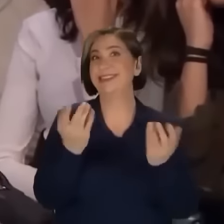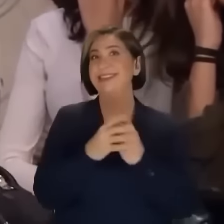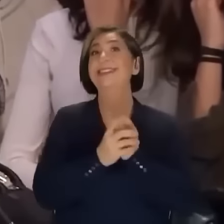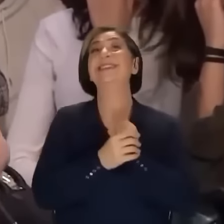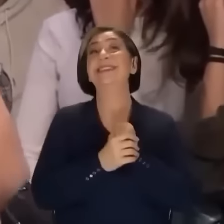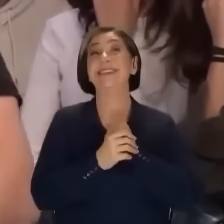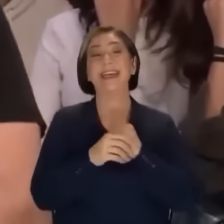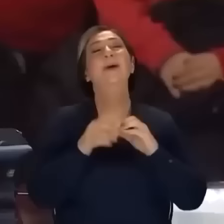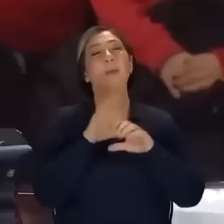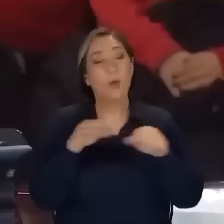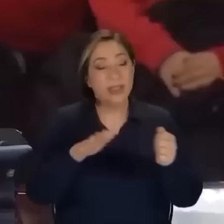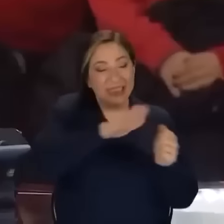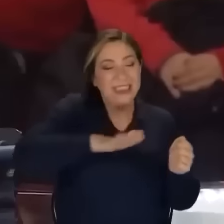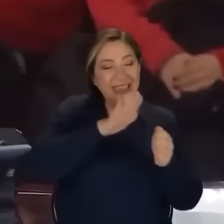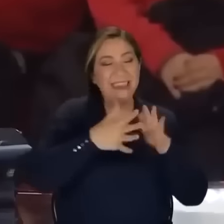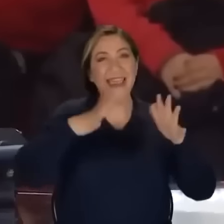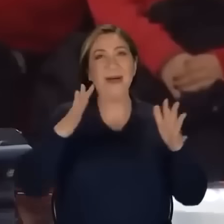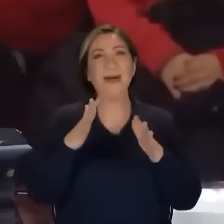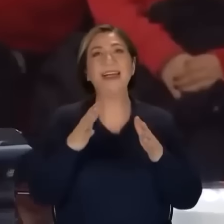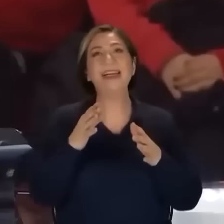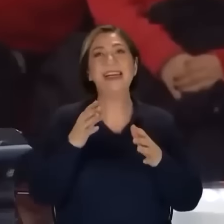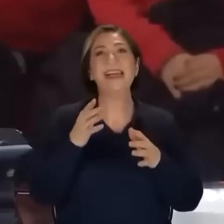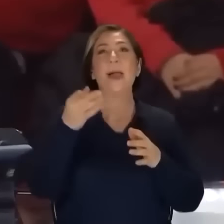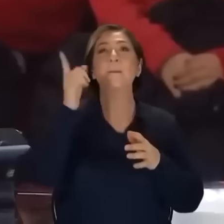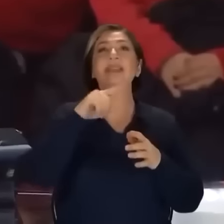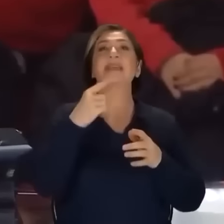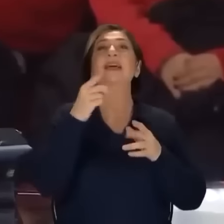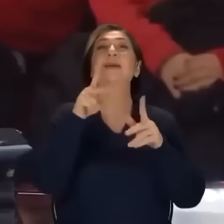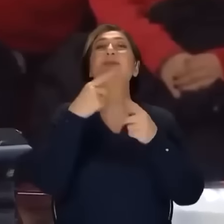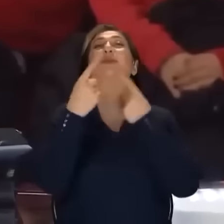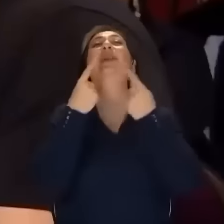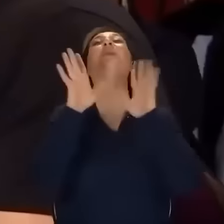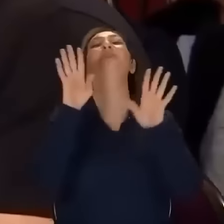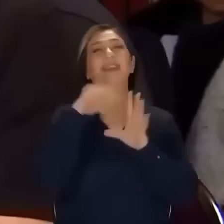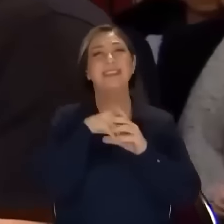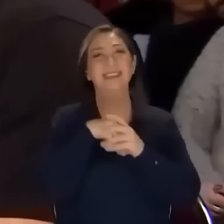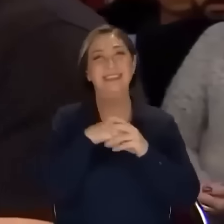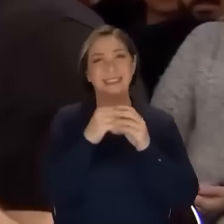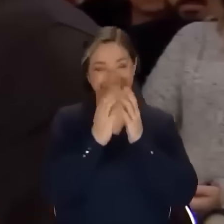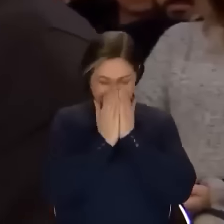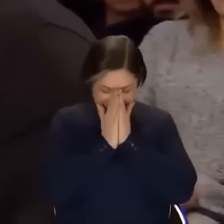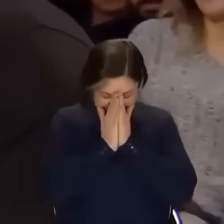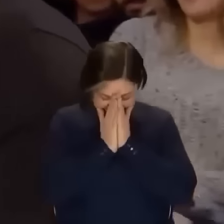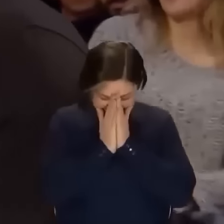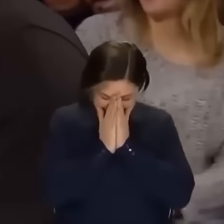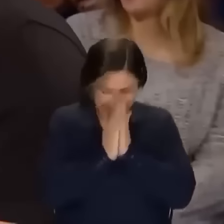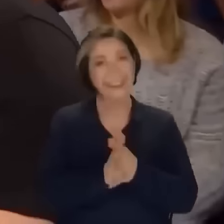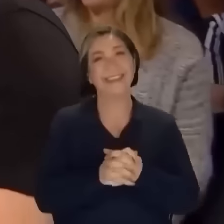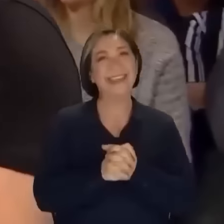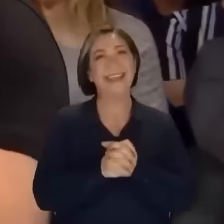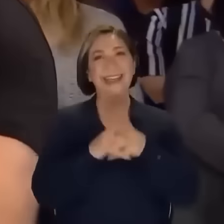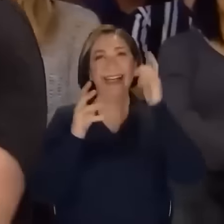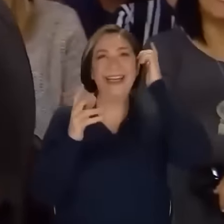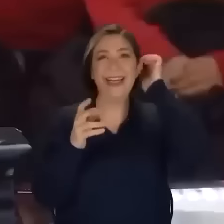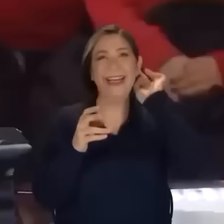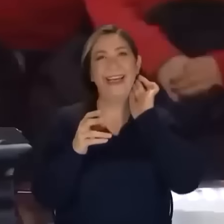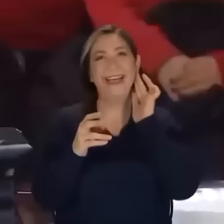söyleyebilir miyim Bun sbir başka bir şekilde ifade edilemeyeceği için tabii buradan sevenlerimizi